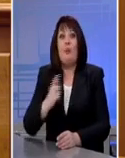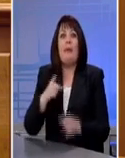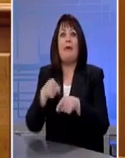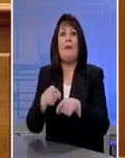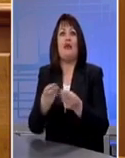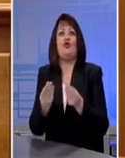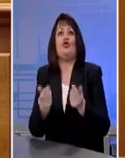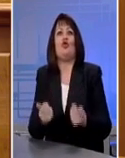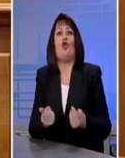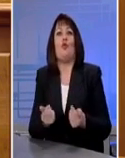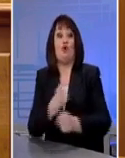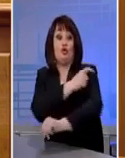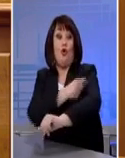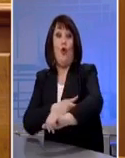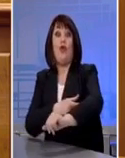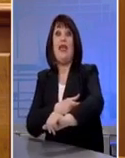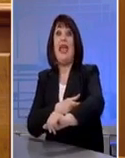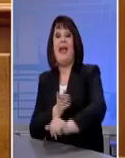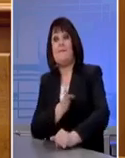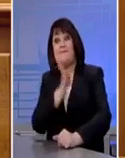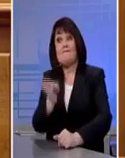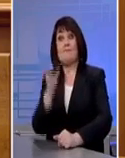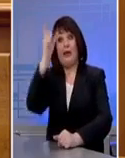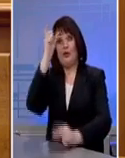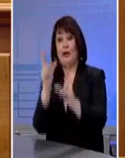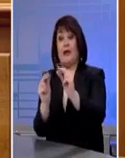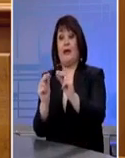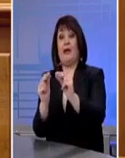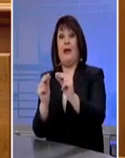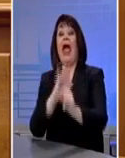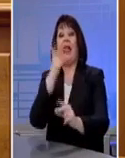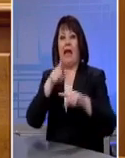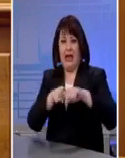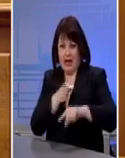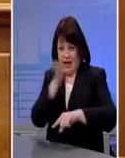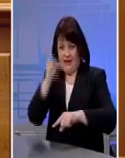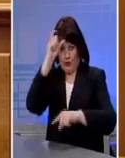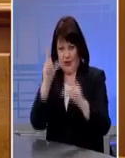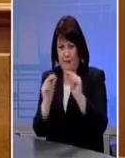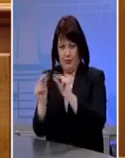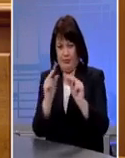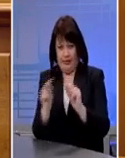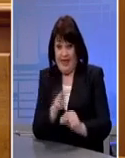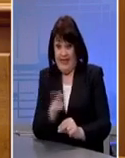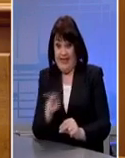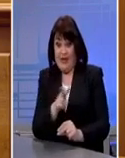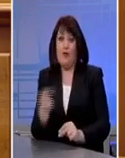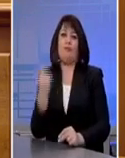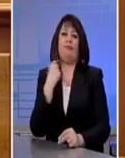Τουρκία. Θα βάζετε τον ΟΗΕ να μιλάει με την Τουρκία, γιατί αν πάει η Ελλάδα να μιλήσει με την Τουρκία, πάνε